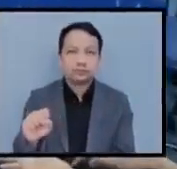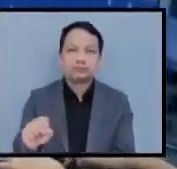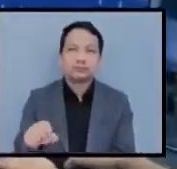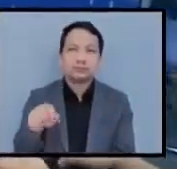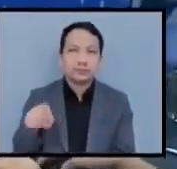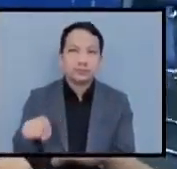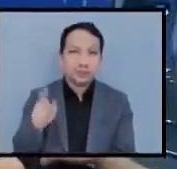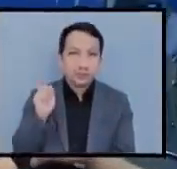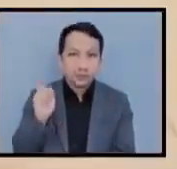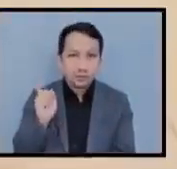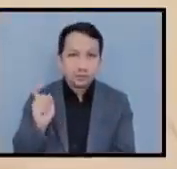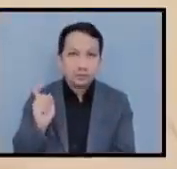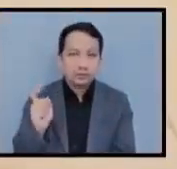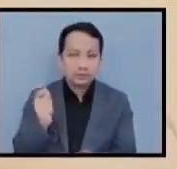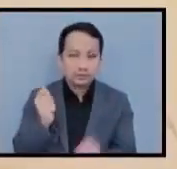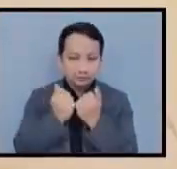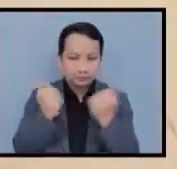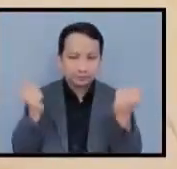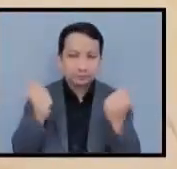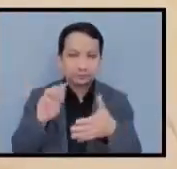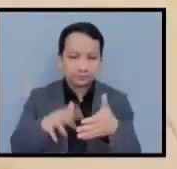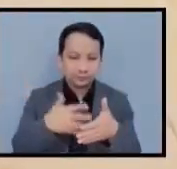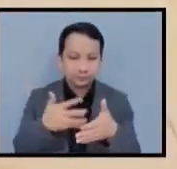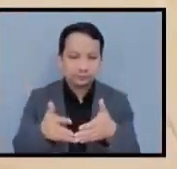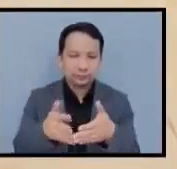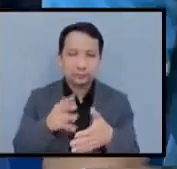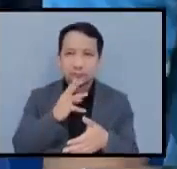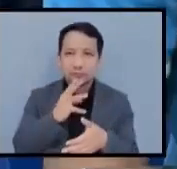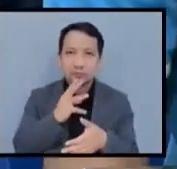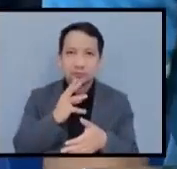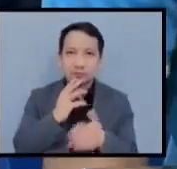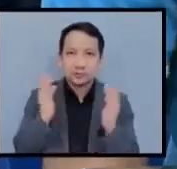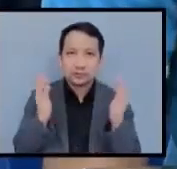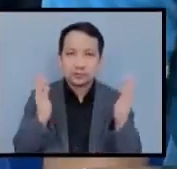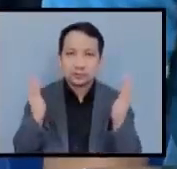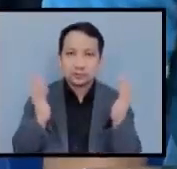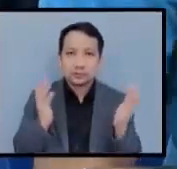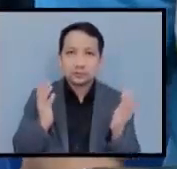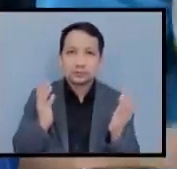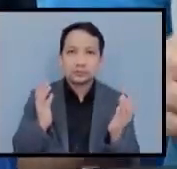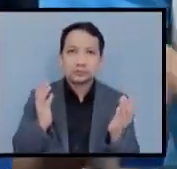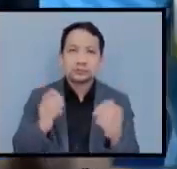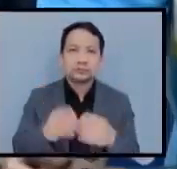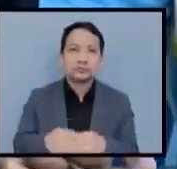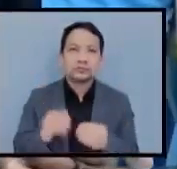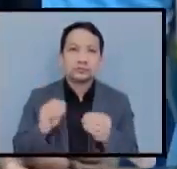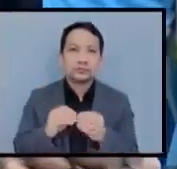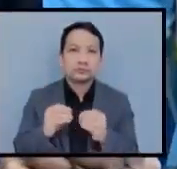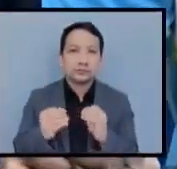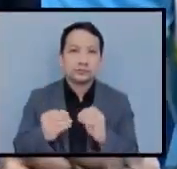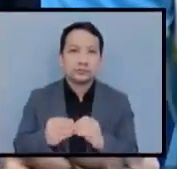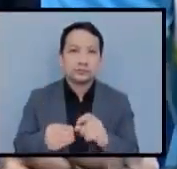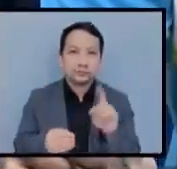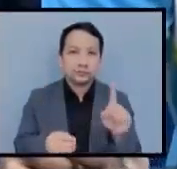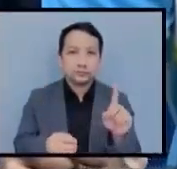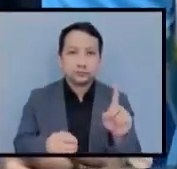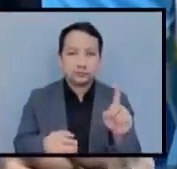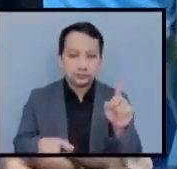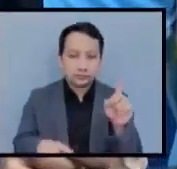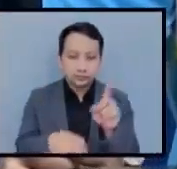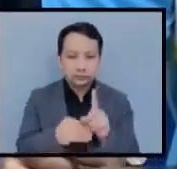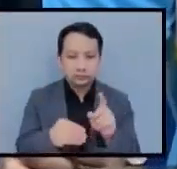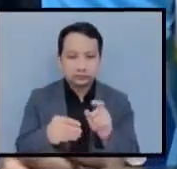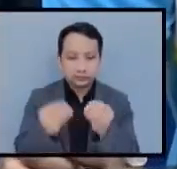ang anunsyo ng schedule ng water service interruptions. Number one na guidance natin,